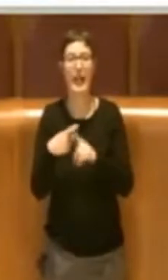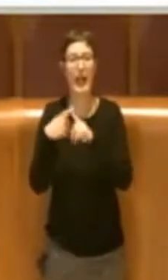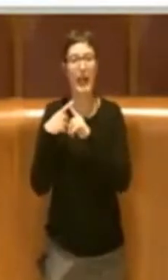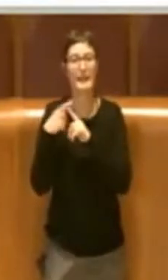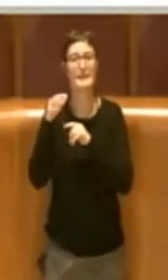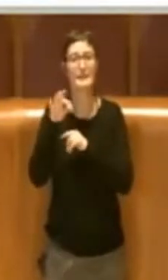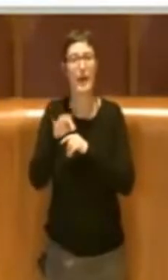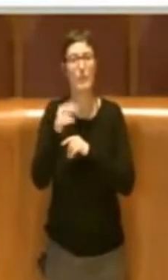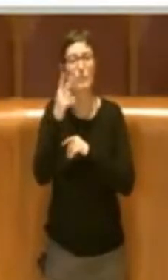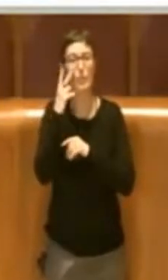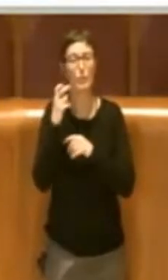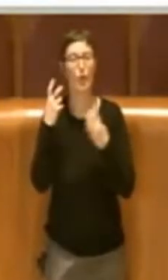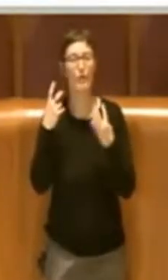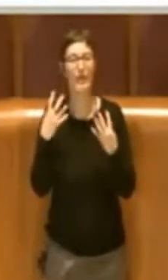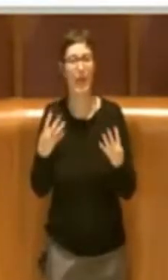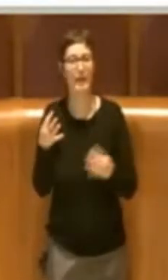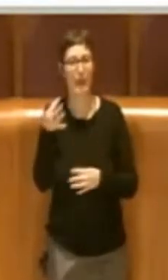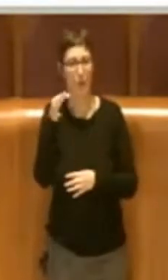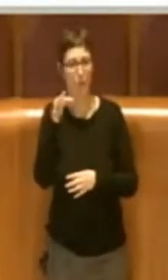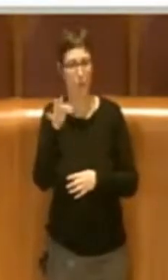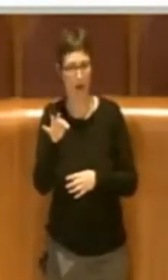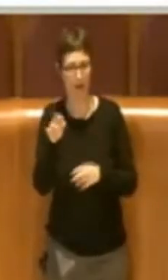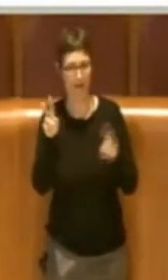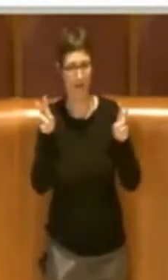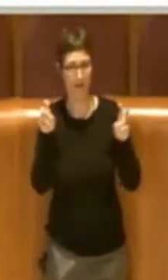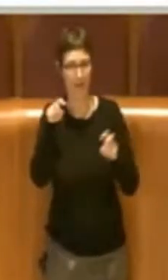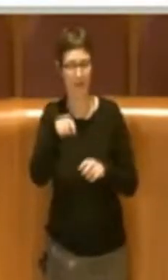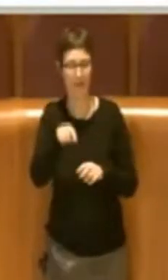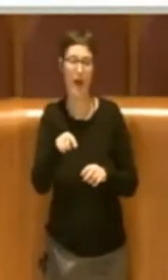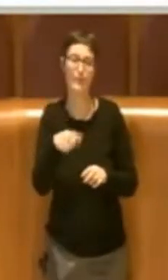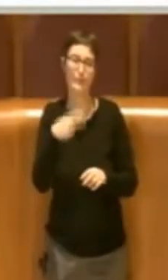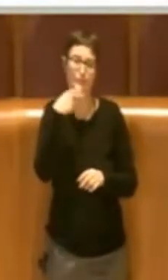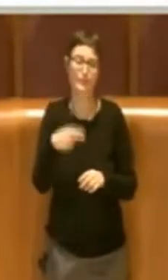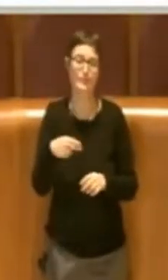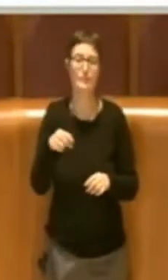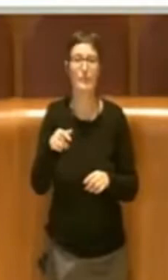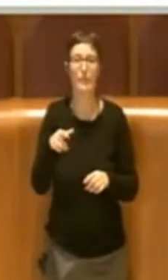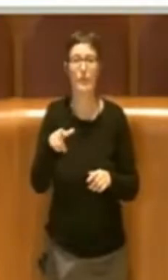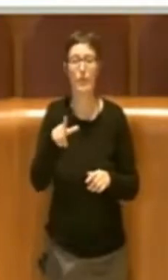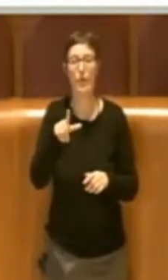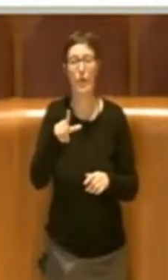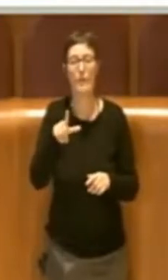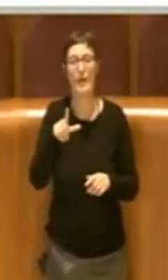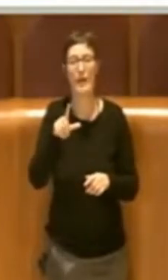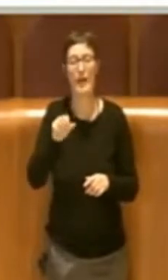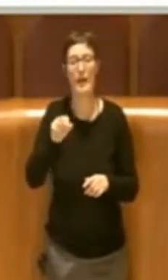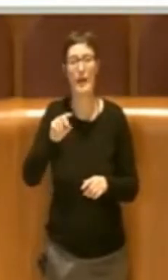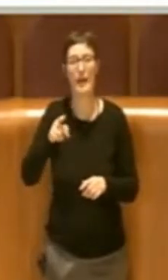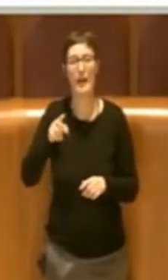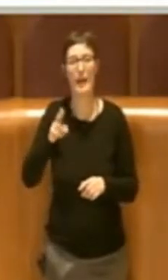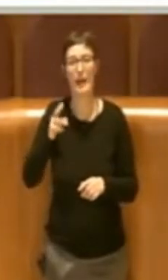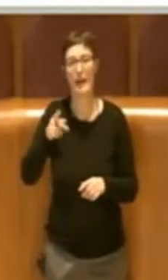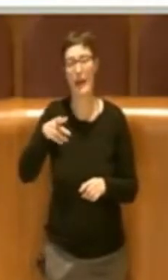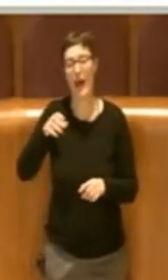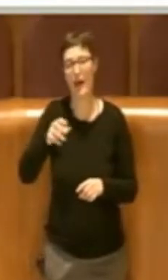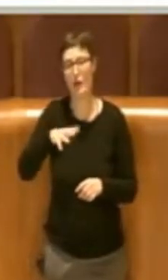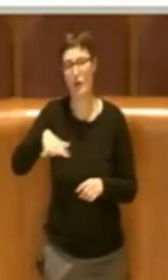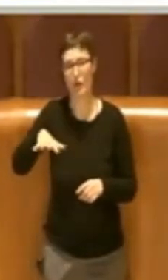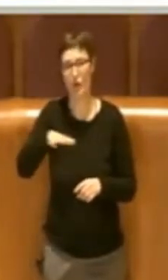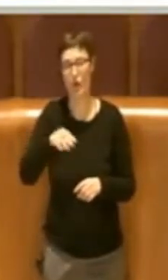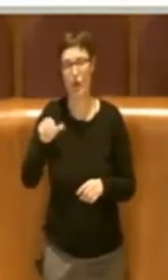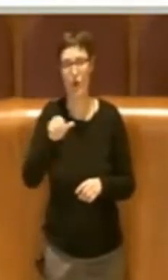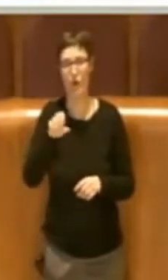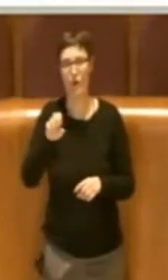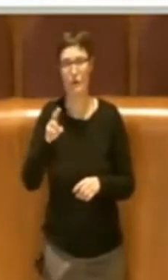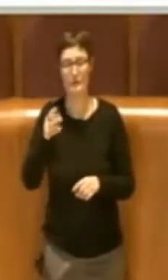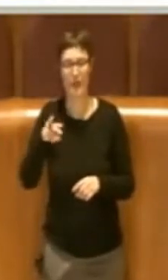Largo Sergi, conosciuto come Largo Sergi, ma in realtà era un parco campagna di